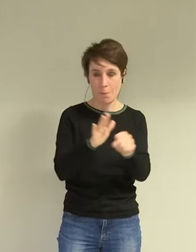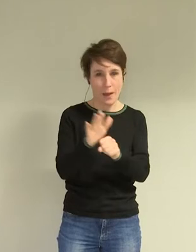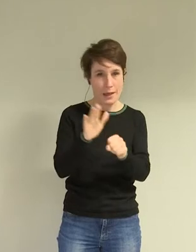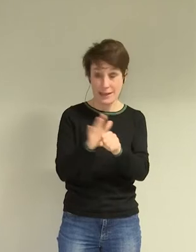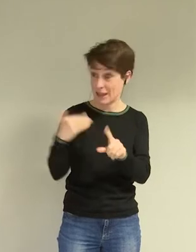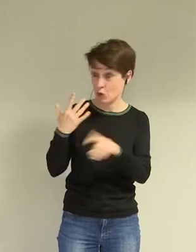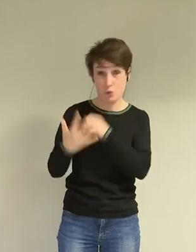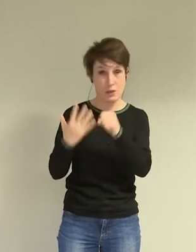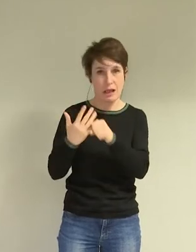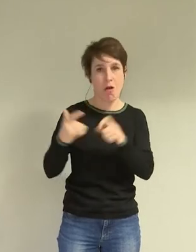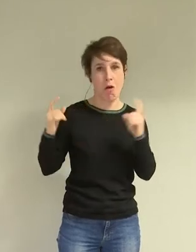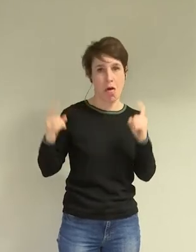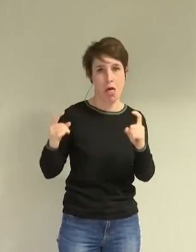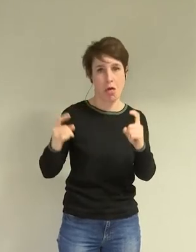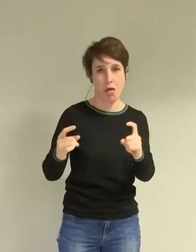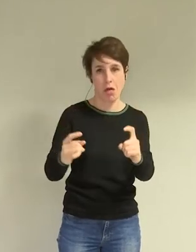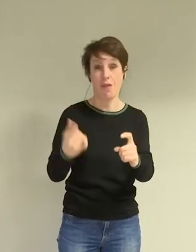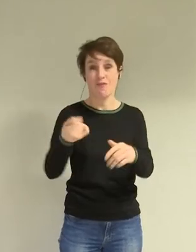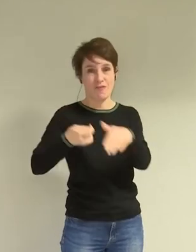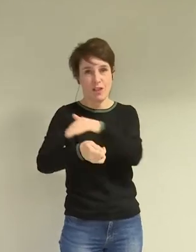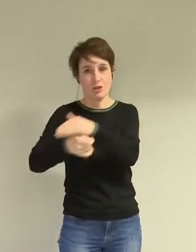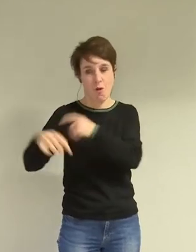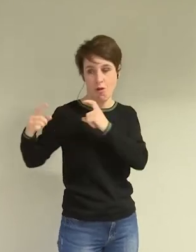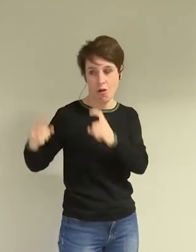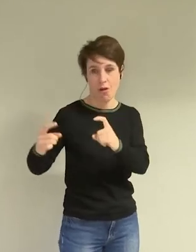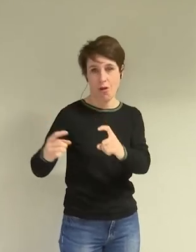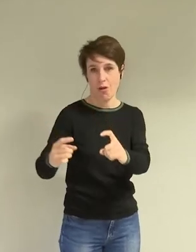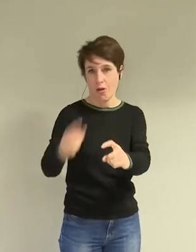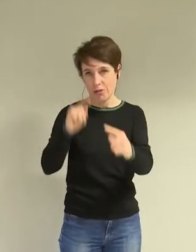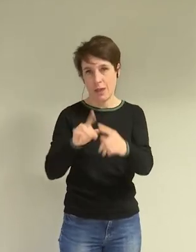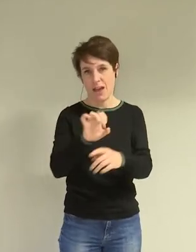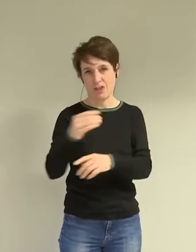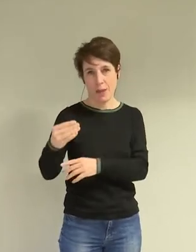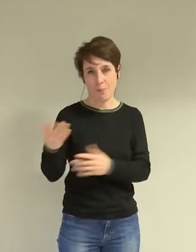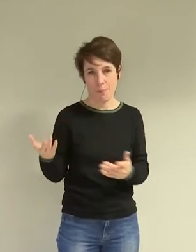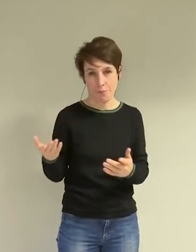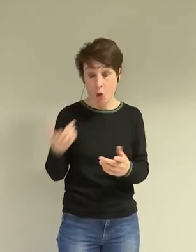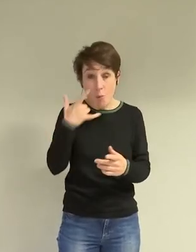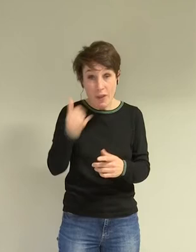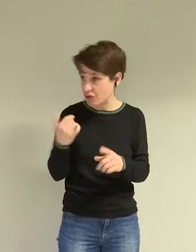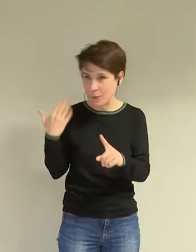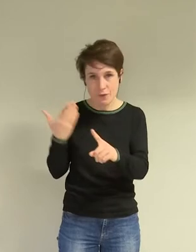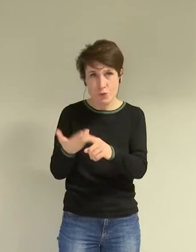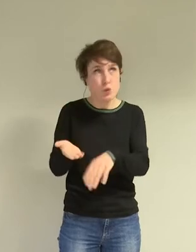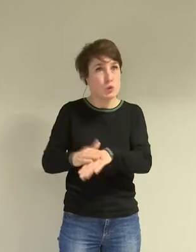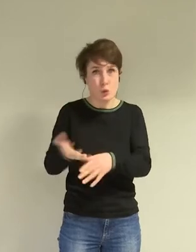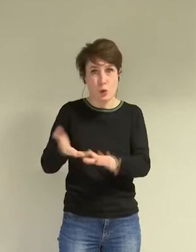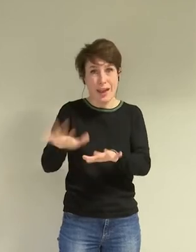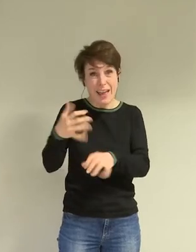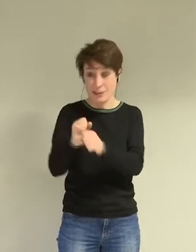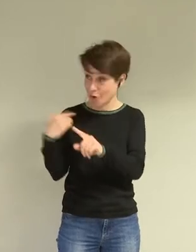avec des couples brutale dans les finances du monde hlm nous sommes un niveau qui n'a jamais été aussi bas depuis 15 ans